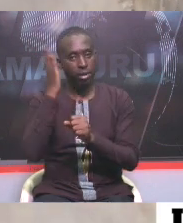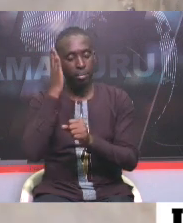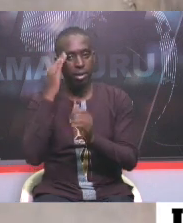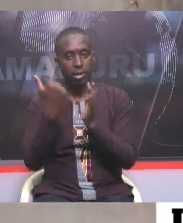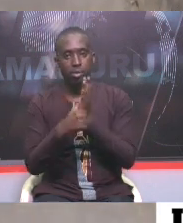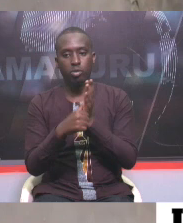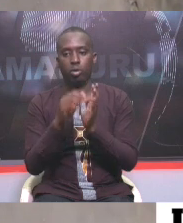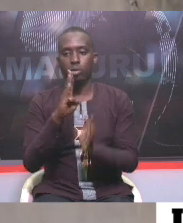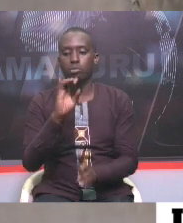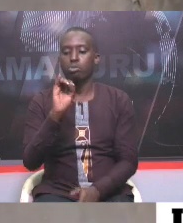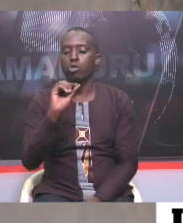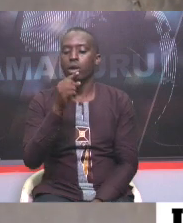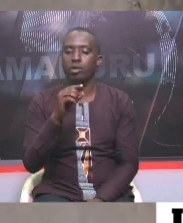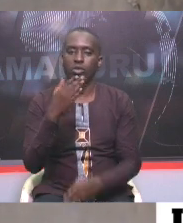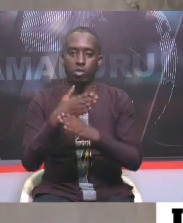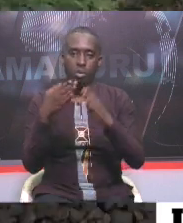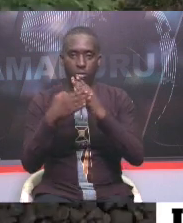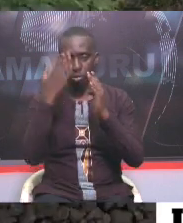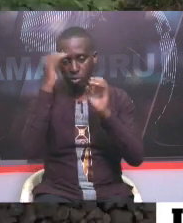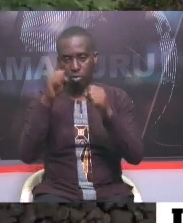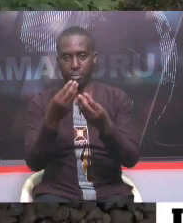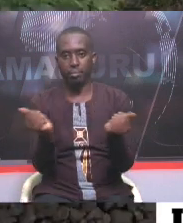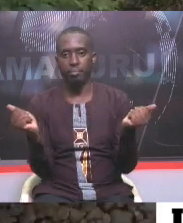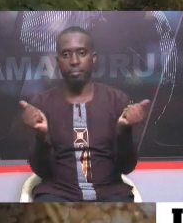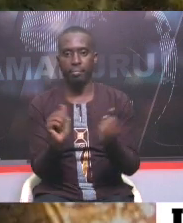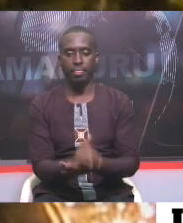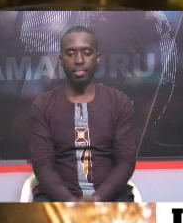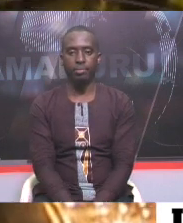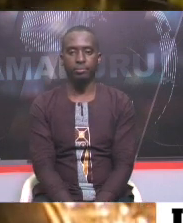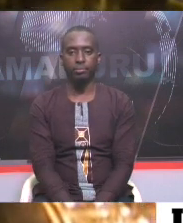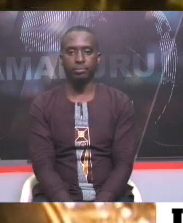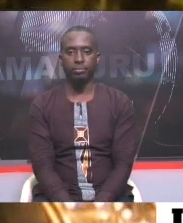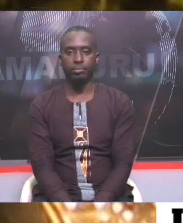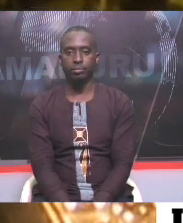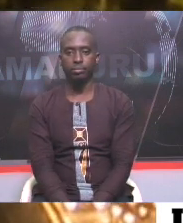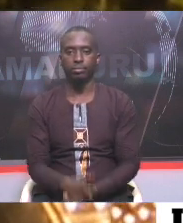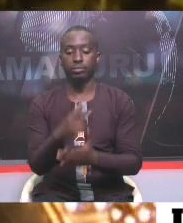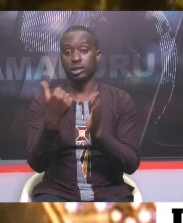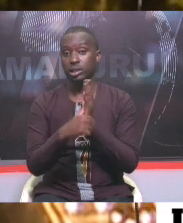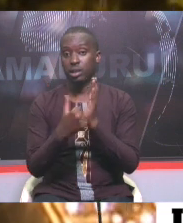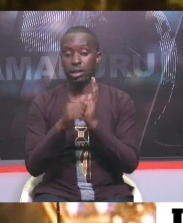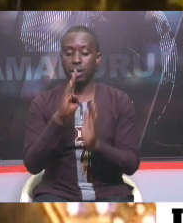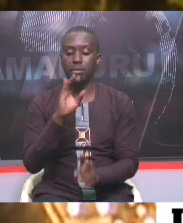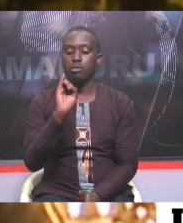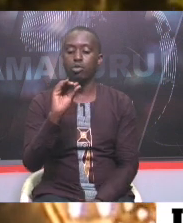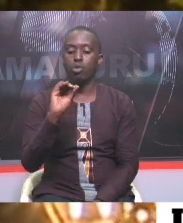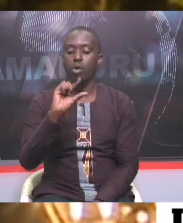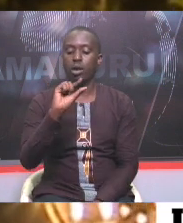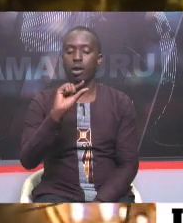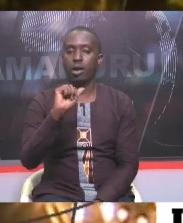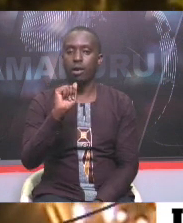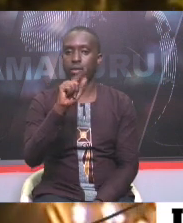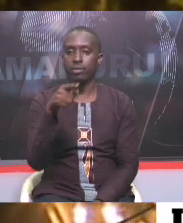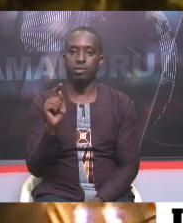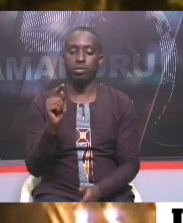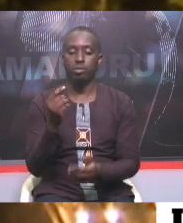buri biyogaze yubatswe kugira ngo gikemuke. Kuri iki kibazo cya biogaze umuyobozi